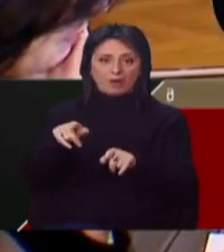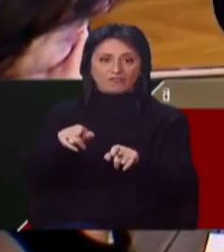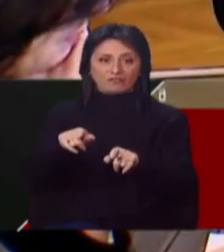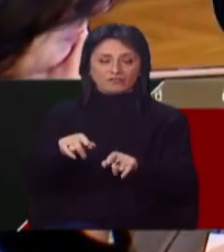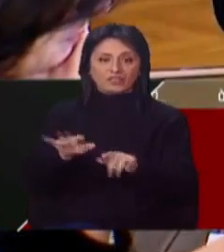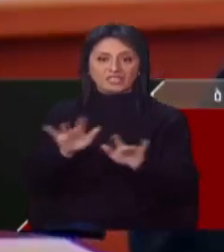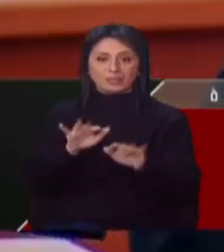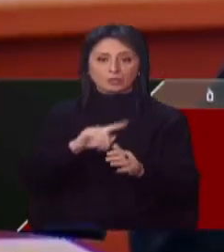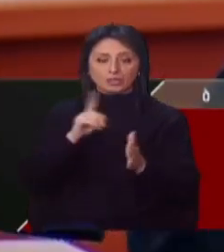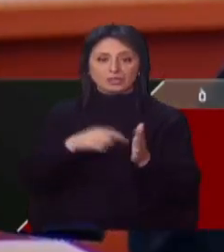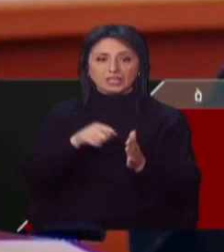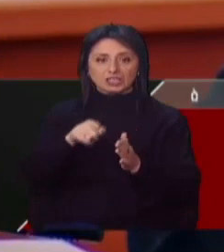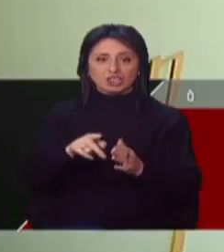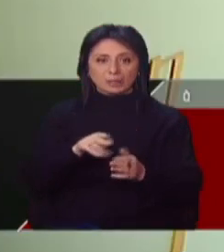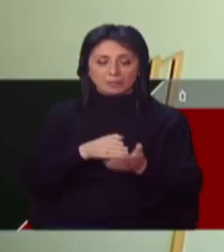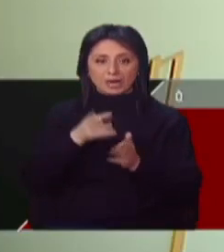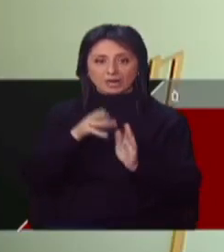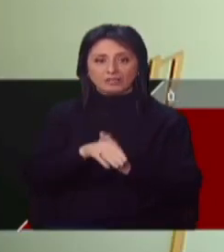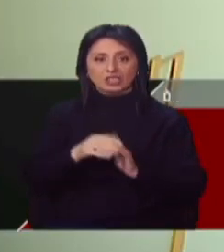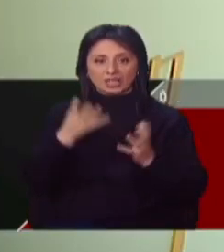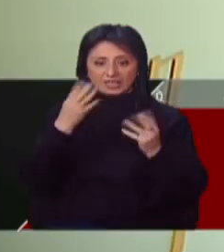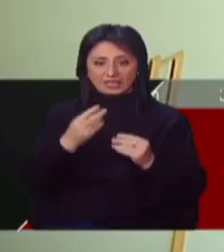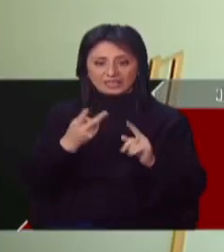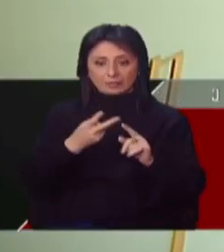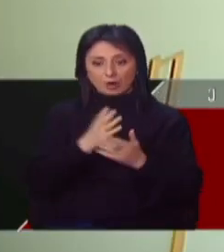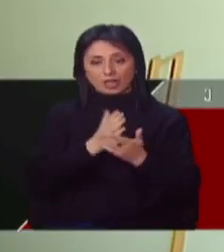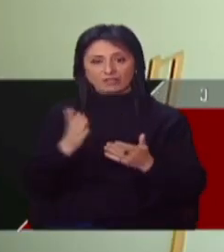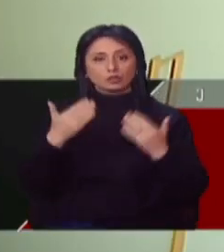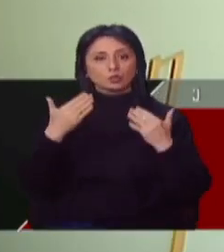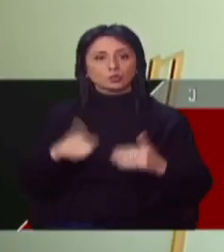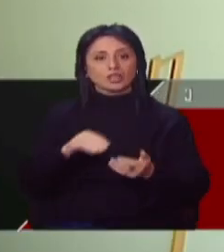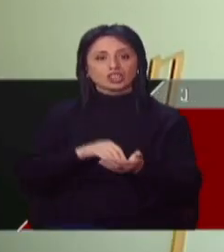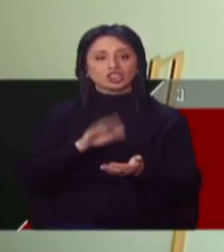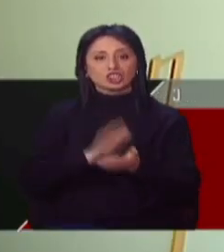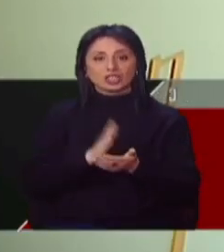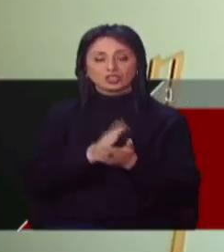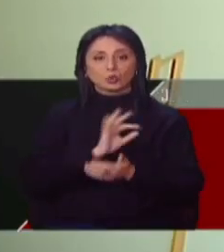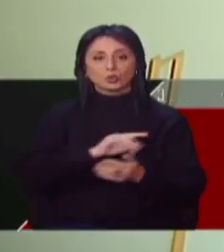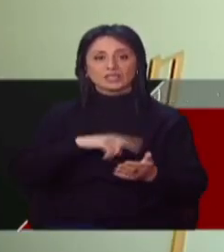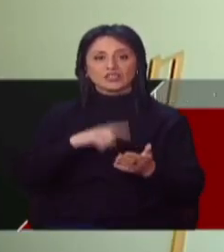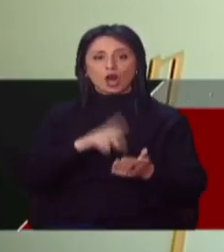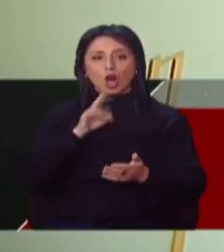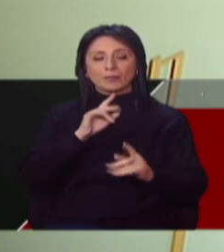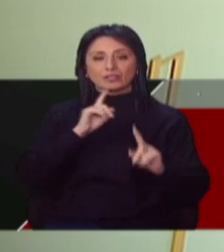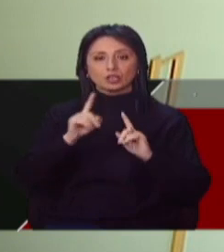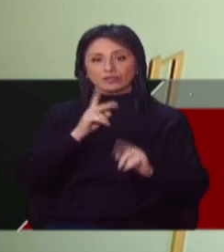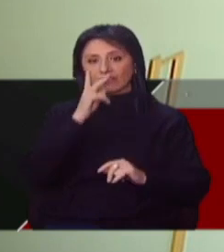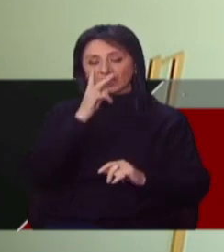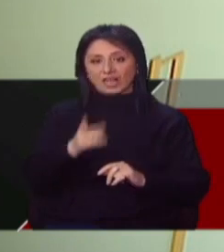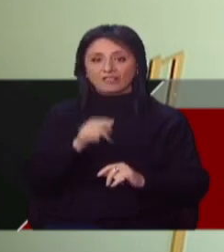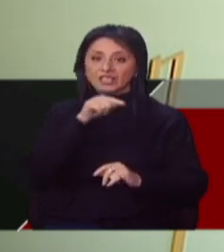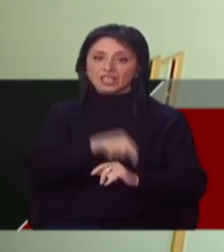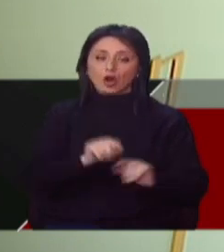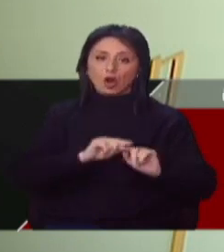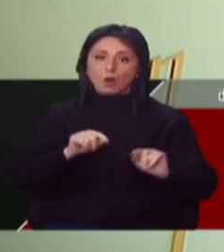dinero, sa procedură, sa gita comitetis, parcăm și tris mi ore na hevar și ucă în cianiș nu li are, si urdu sa gita comitetis, hodoma da, nahat, i